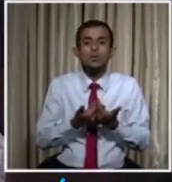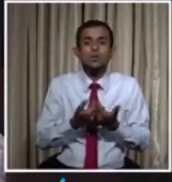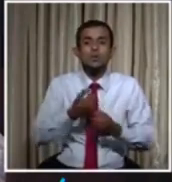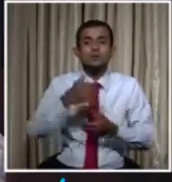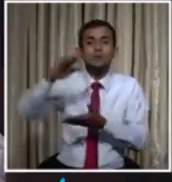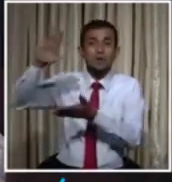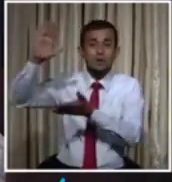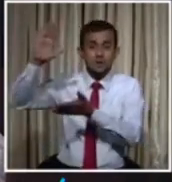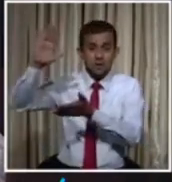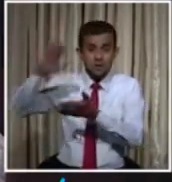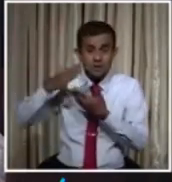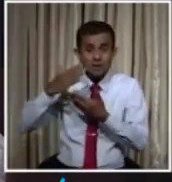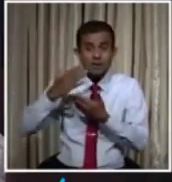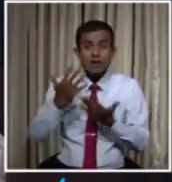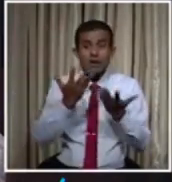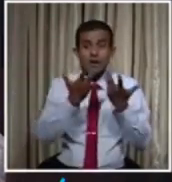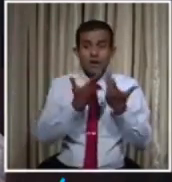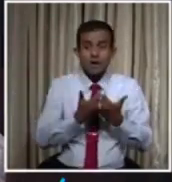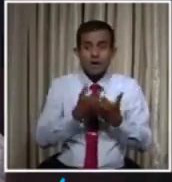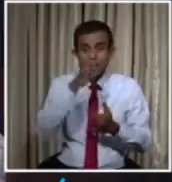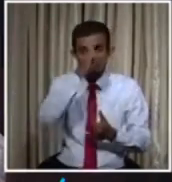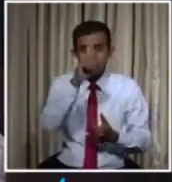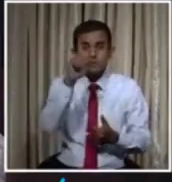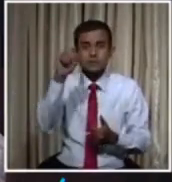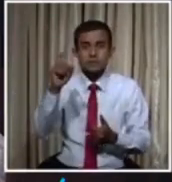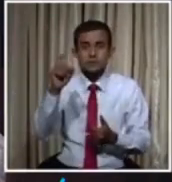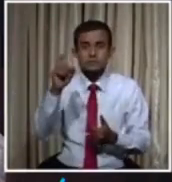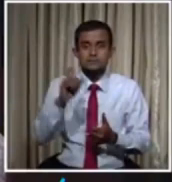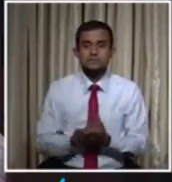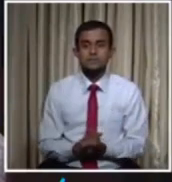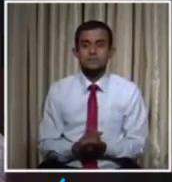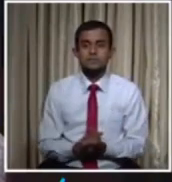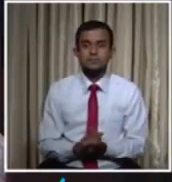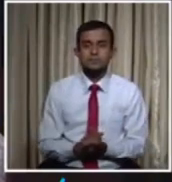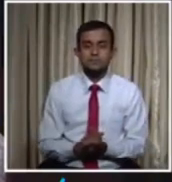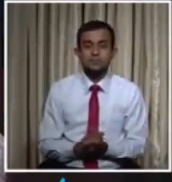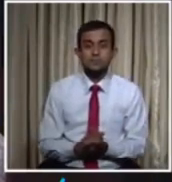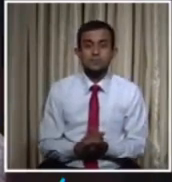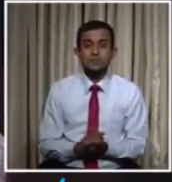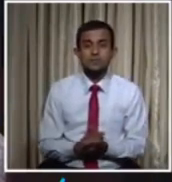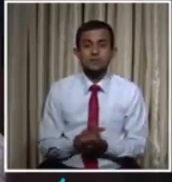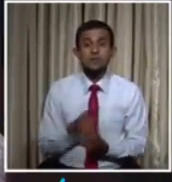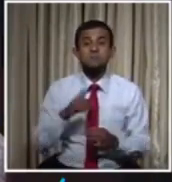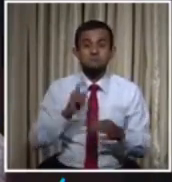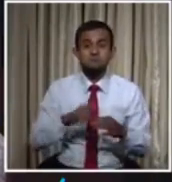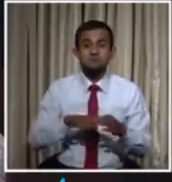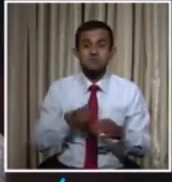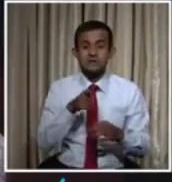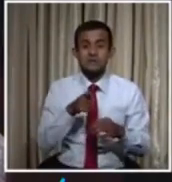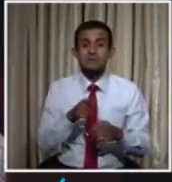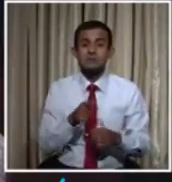ආනයන ප්‍රමාණයෙන් ගත්තොත් මාස එකමාරයි තියෙන්නේ ඒක තමයි ප්‍රශ්නය ඒක තමයි